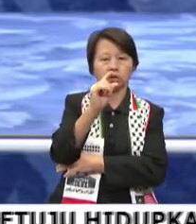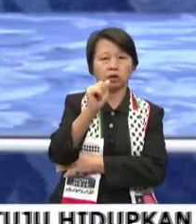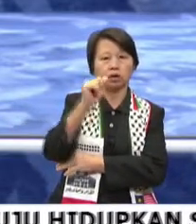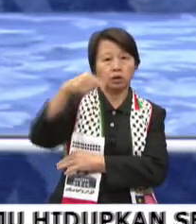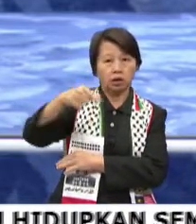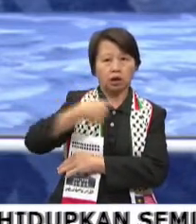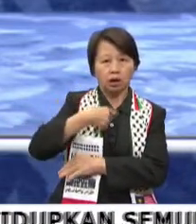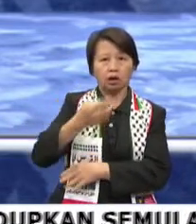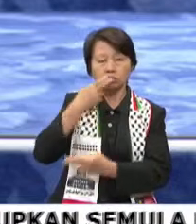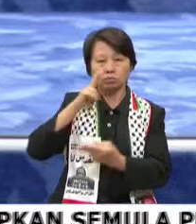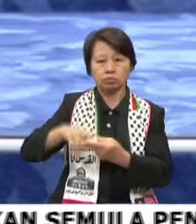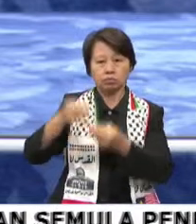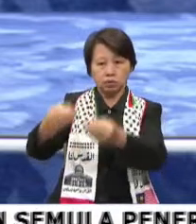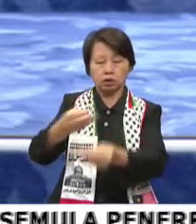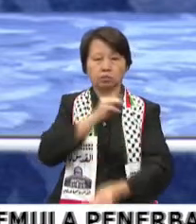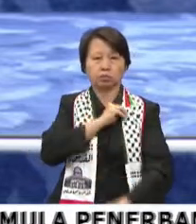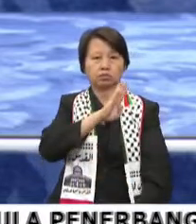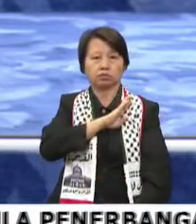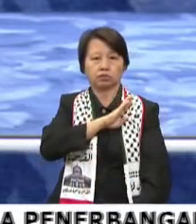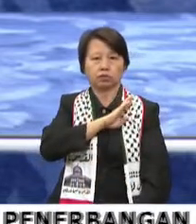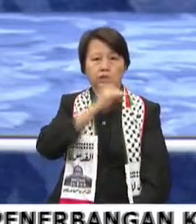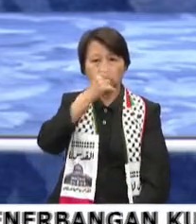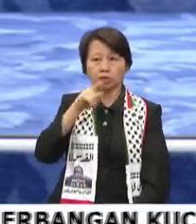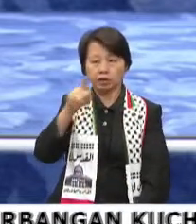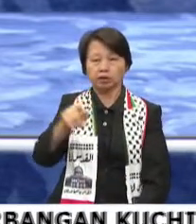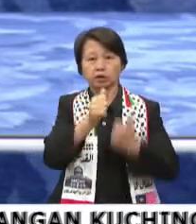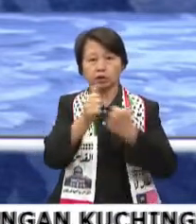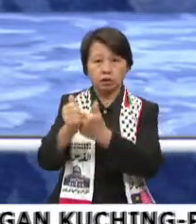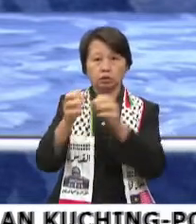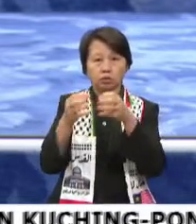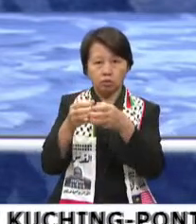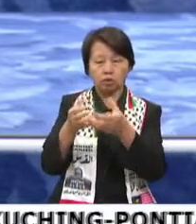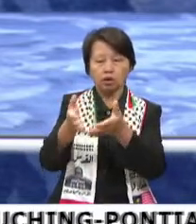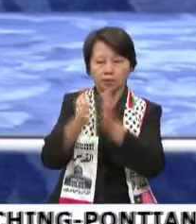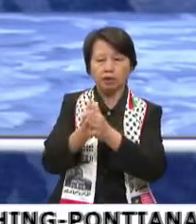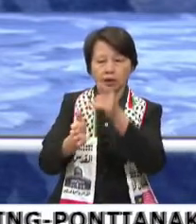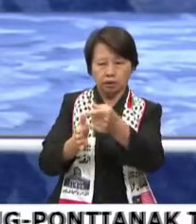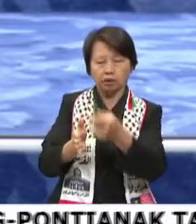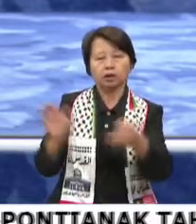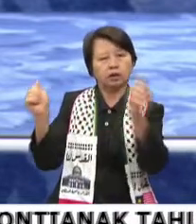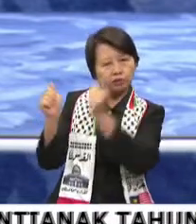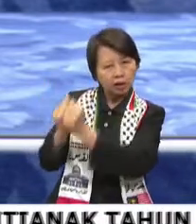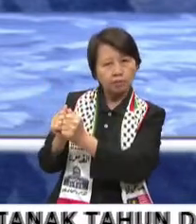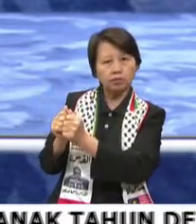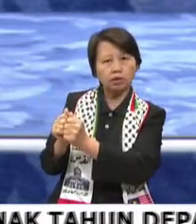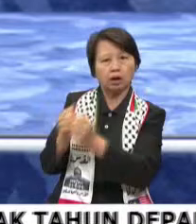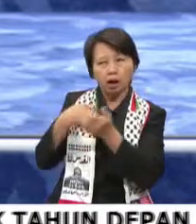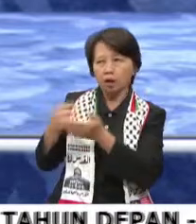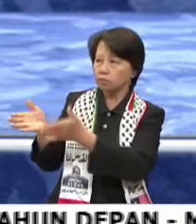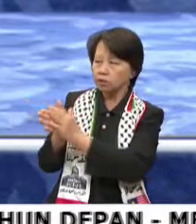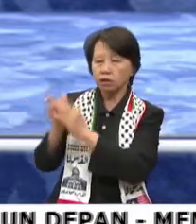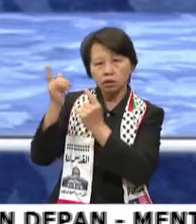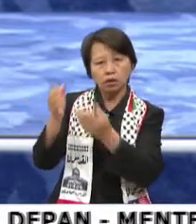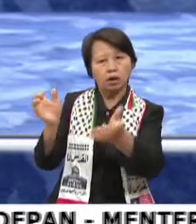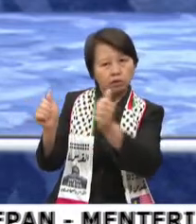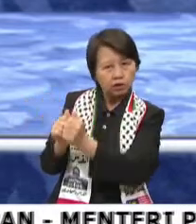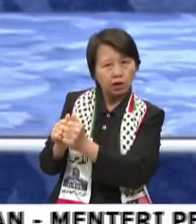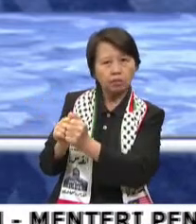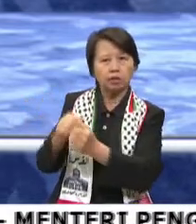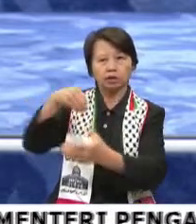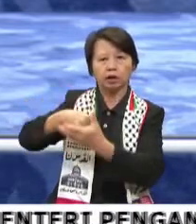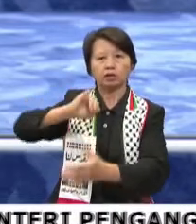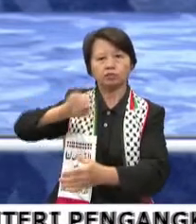saya bagi nota kepada Perdana Menteri oleh kerana dia ikut rombongan minta di disamakan dalam